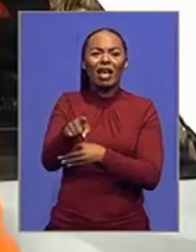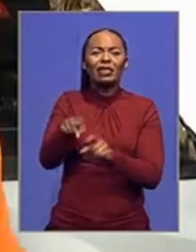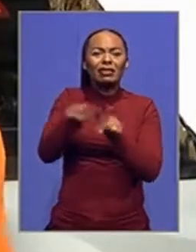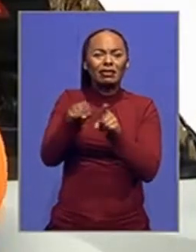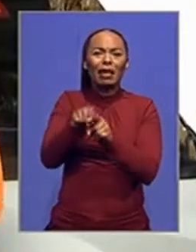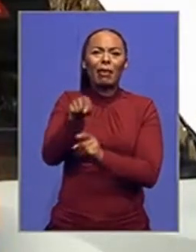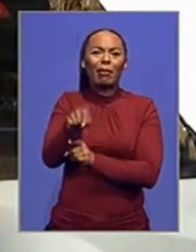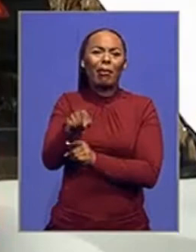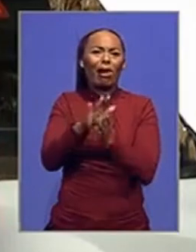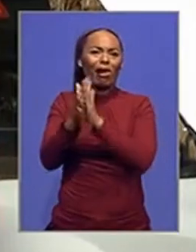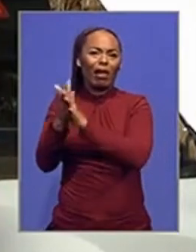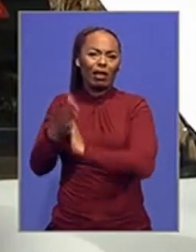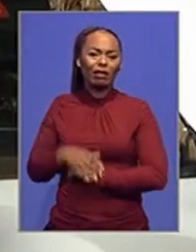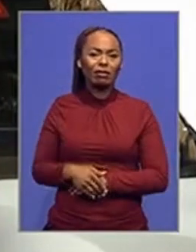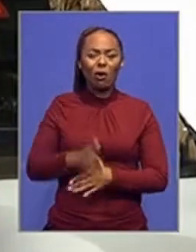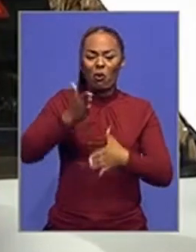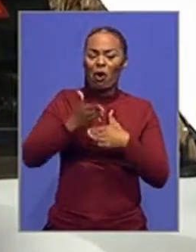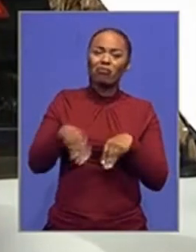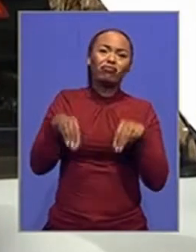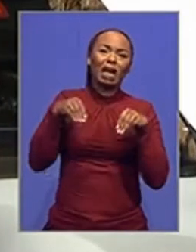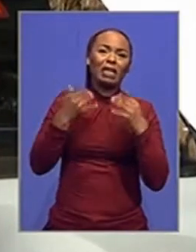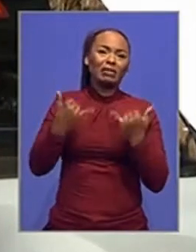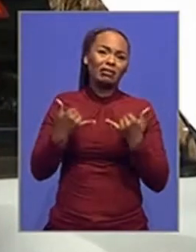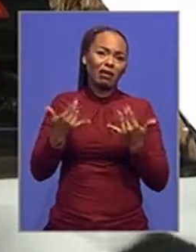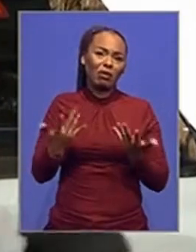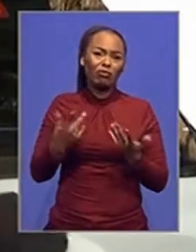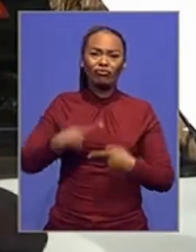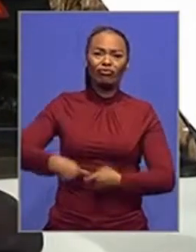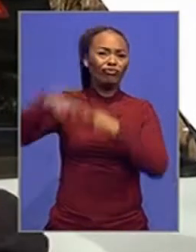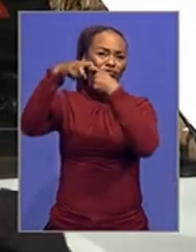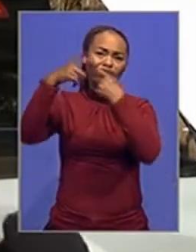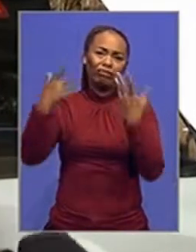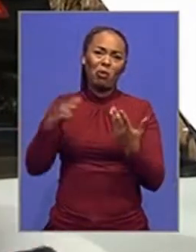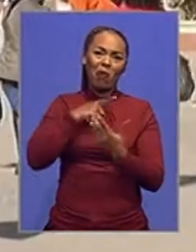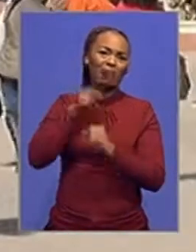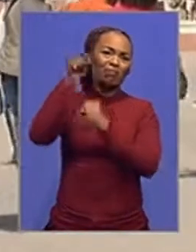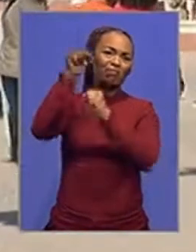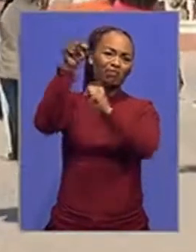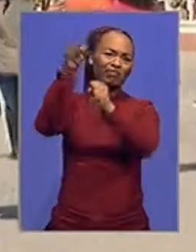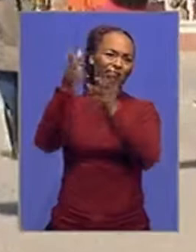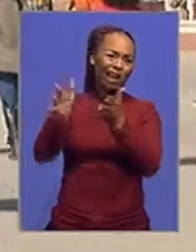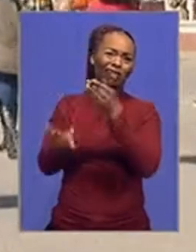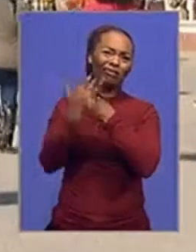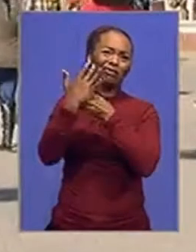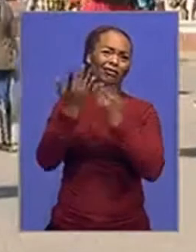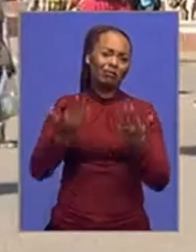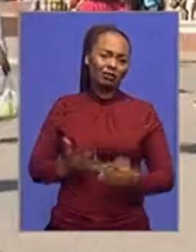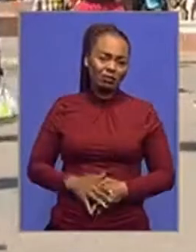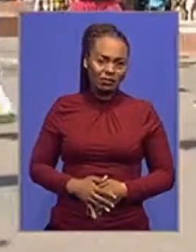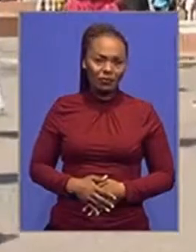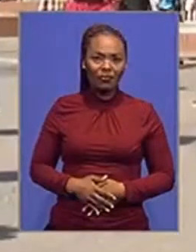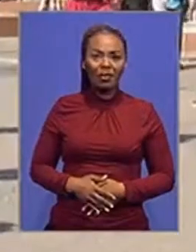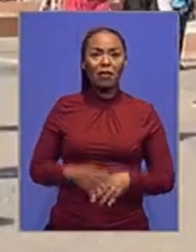mona ka yone taba ena process ena ntse e tsala ona jwale e re tshwere ha bohloko. Sehlopha seo se pitšago